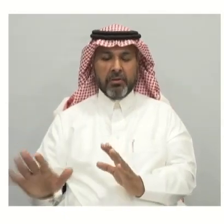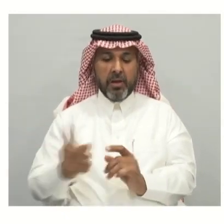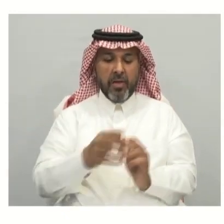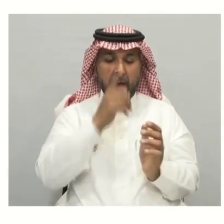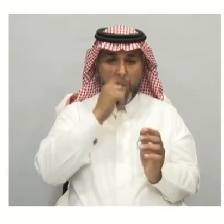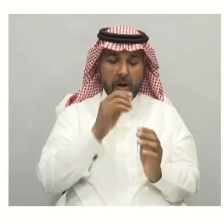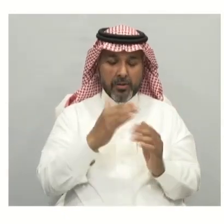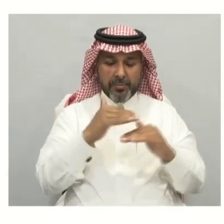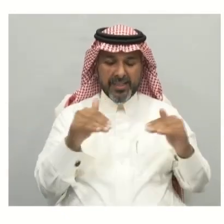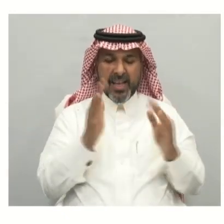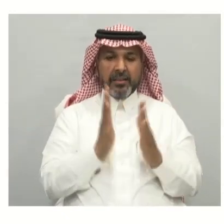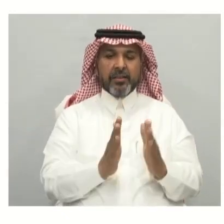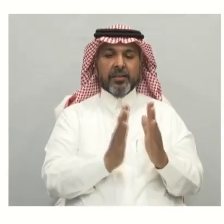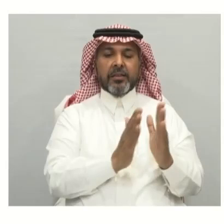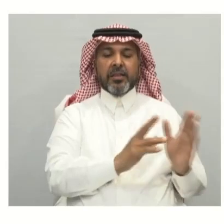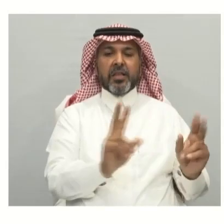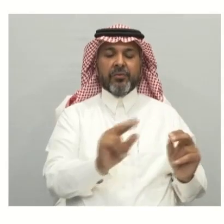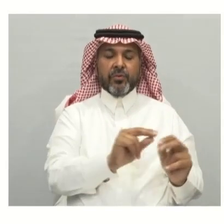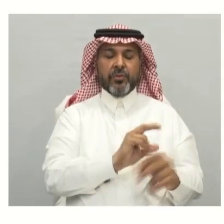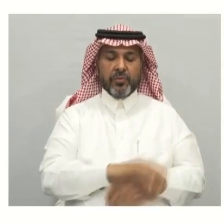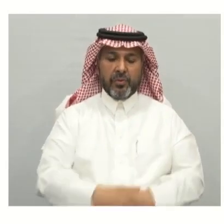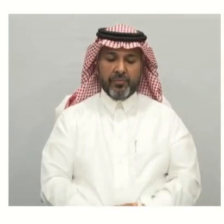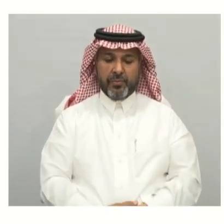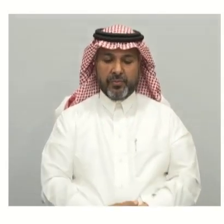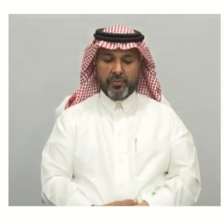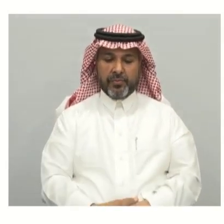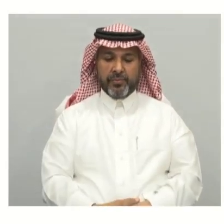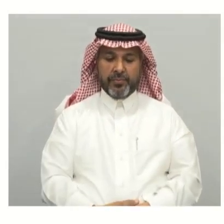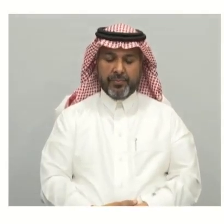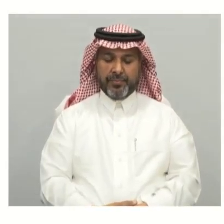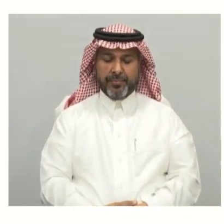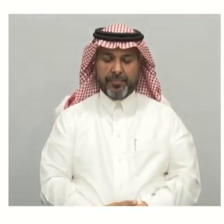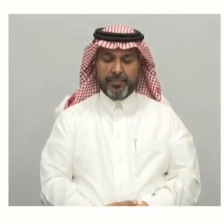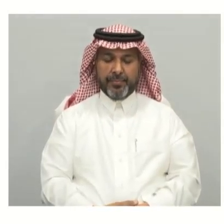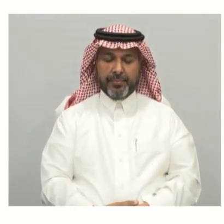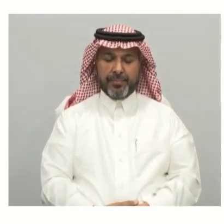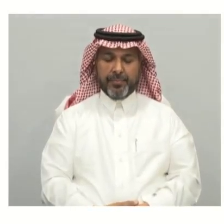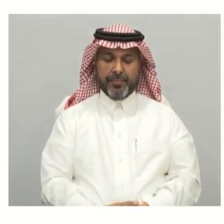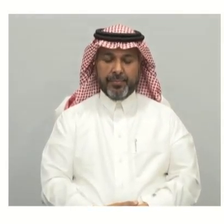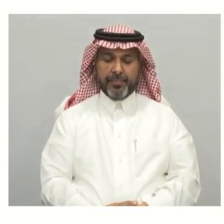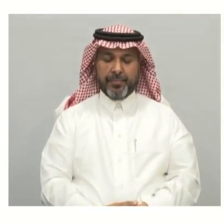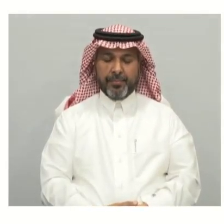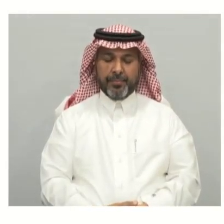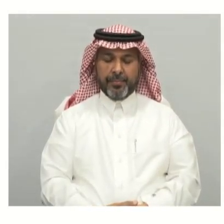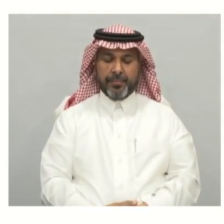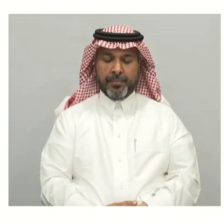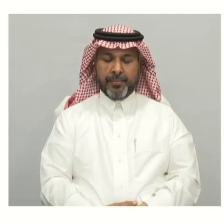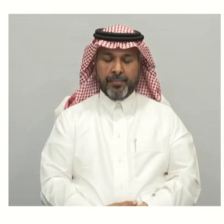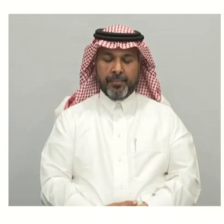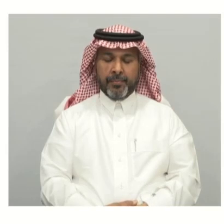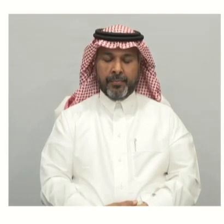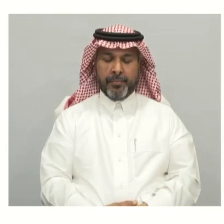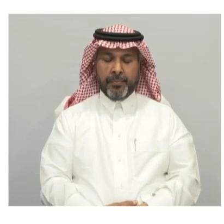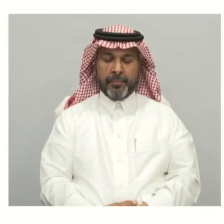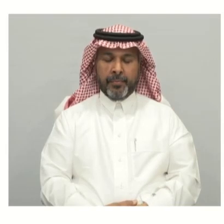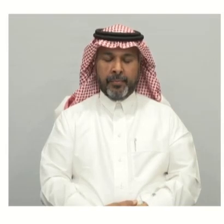لمقارنه الكميات المختلفه اما التمثيل بالمدرج التكراري هو طريقه لتمثيل البيانات العدديه المنظمه في